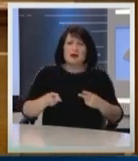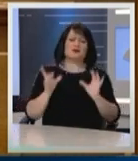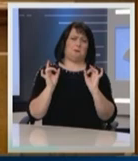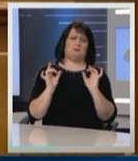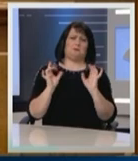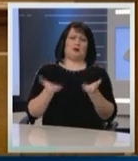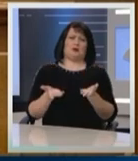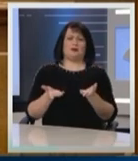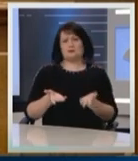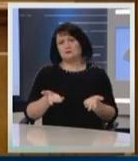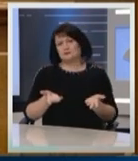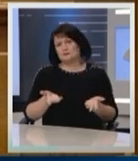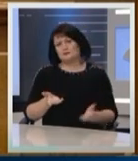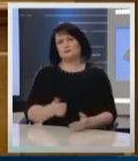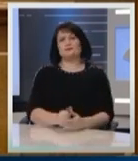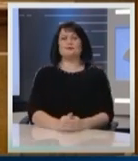Διότι